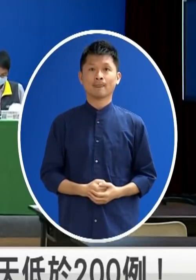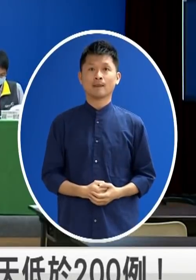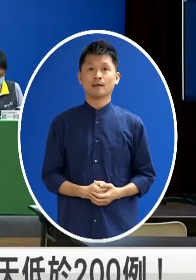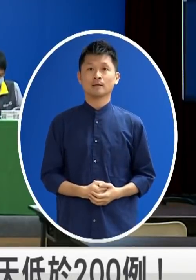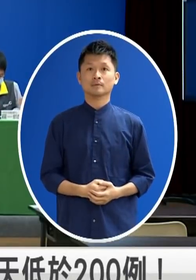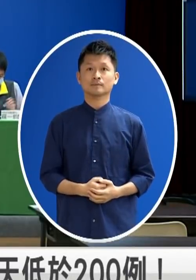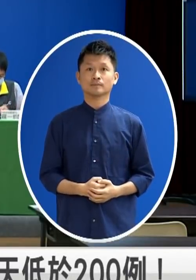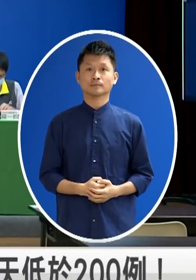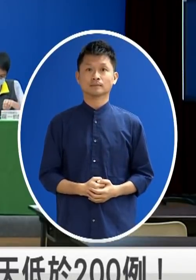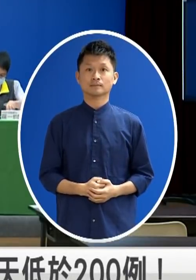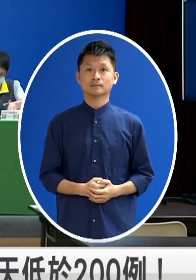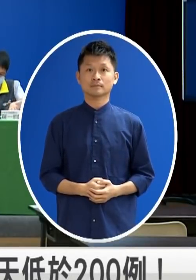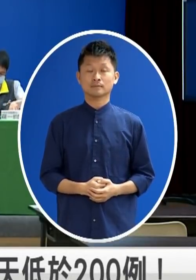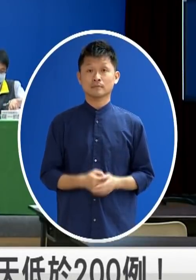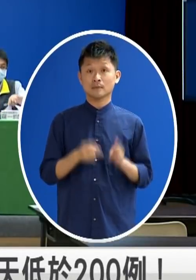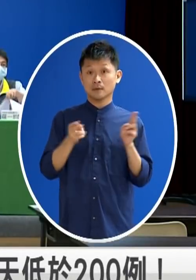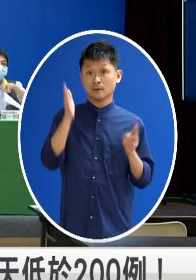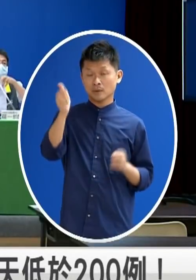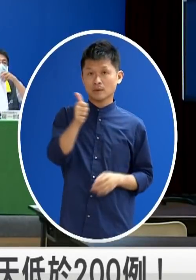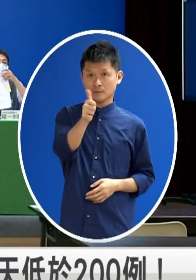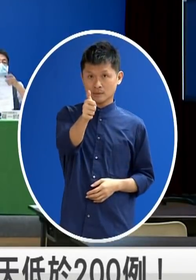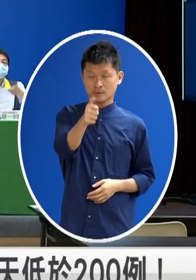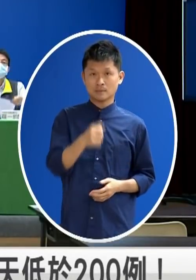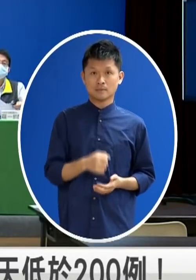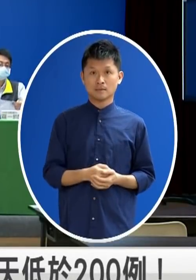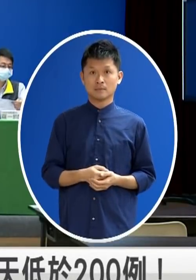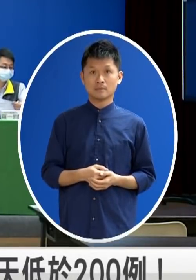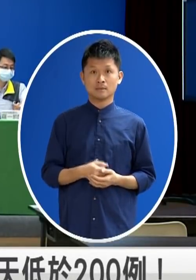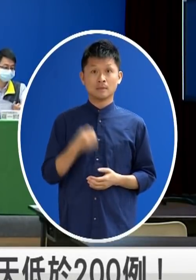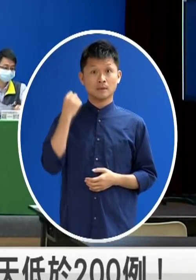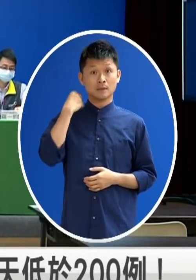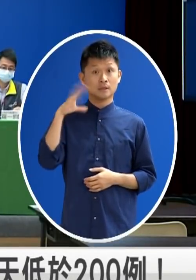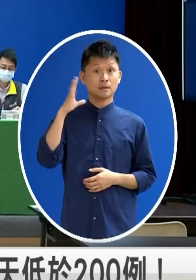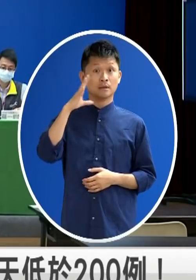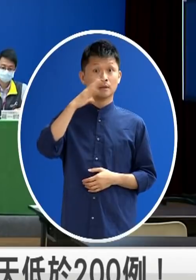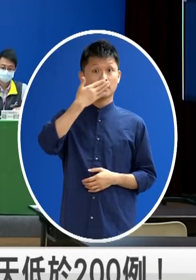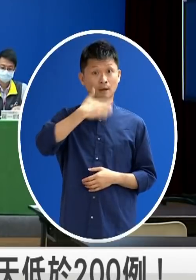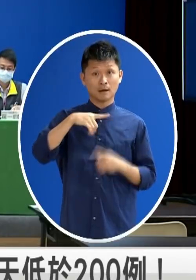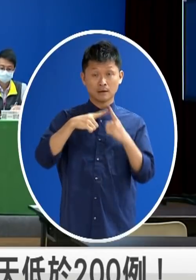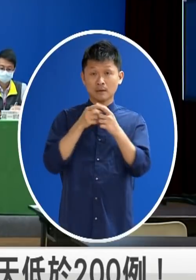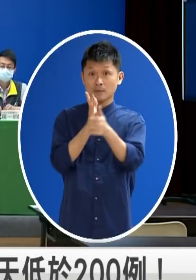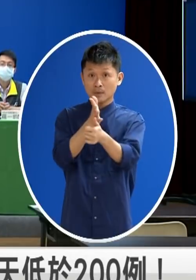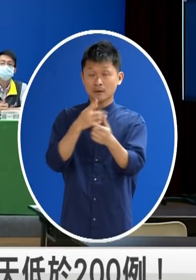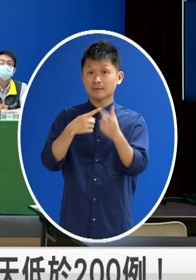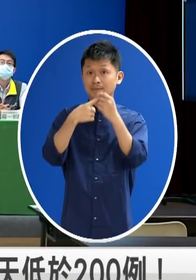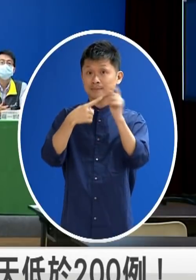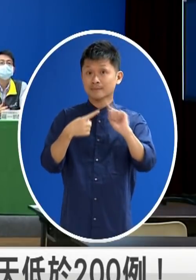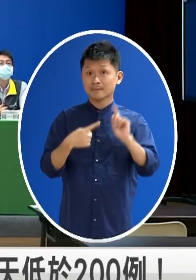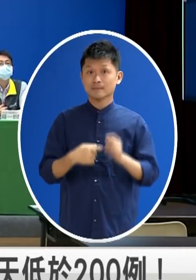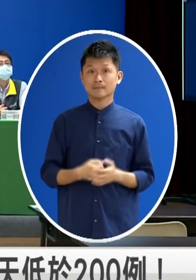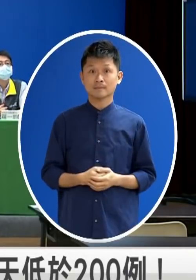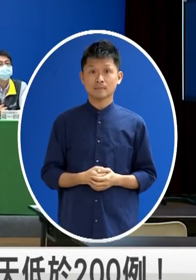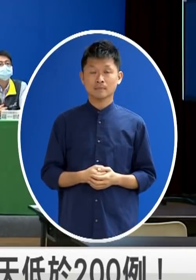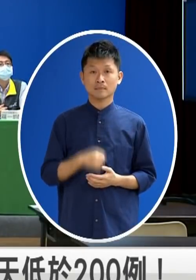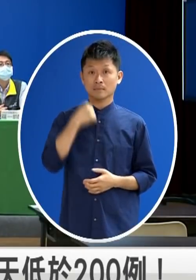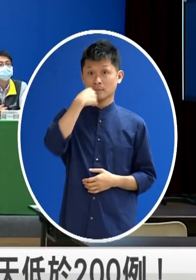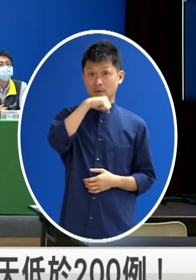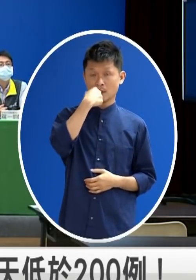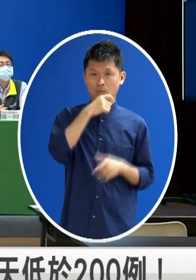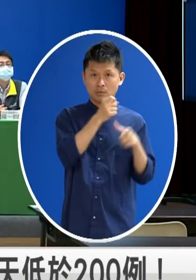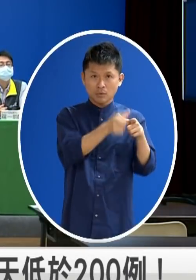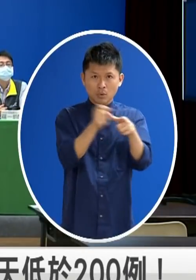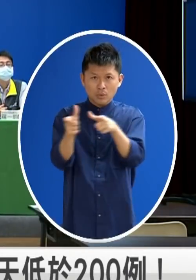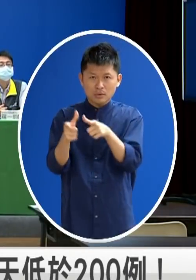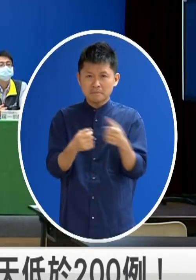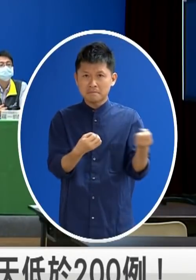谢谢指挥官。这边新唐人提问， 第一个是想请问说，有台湾的企